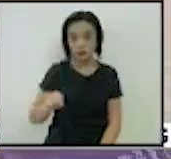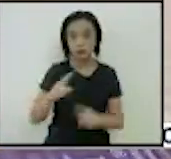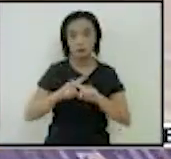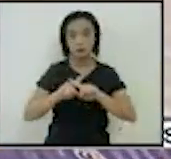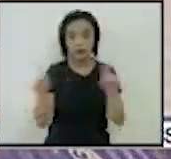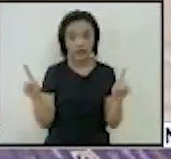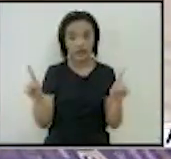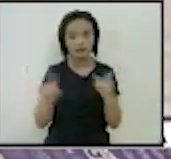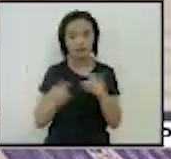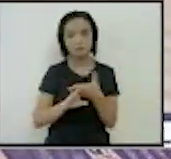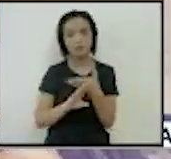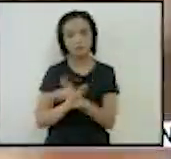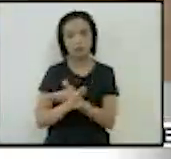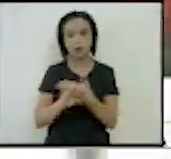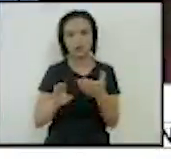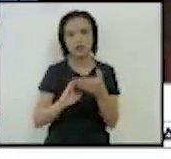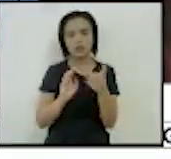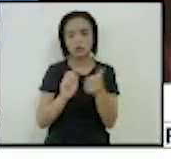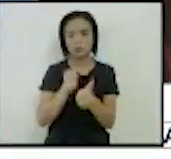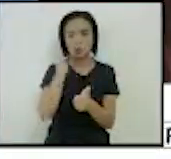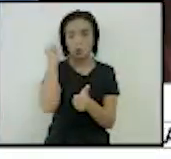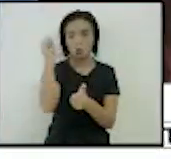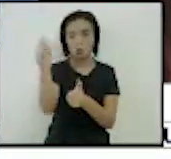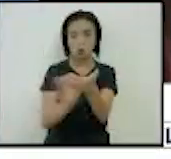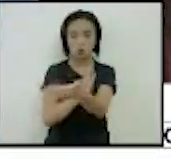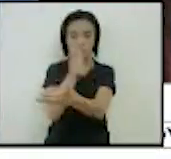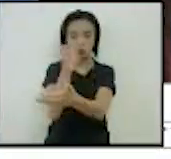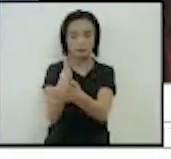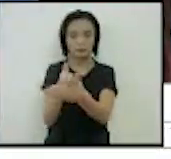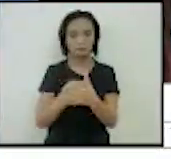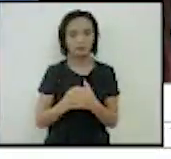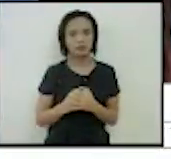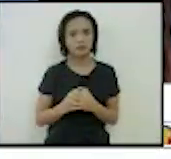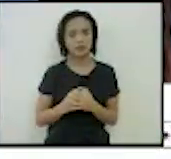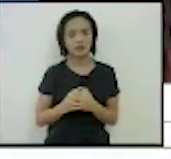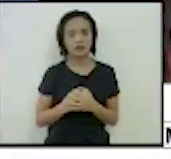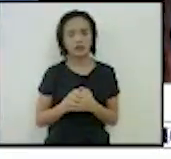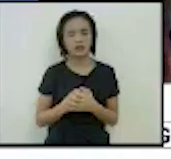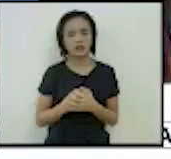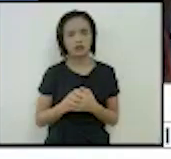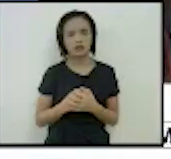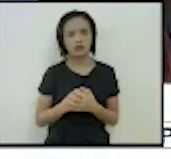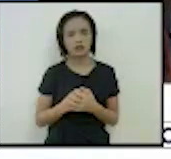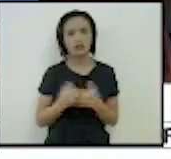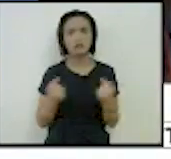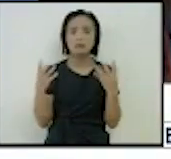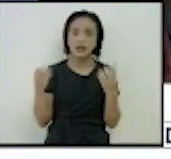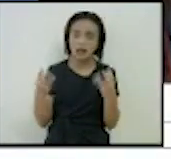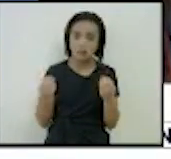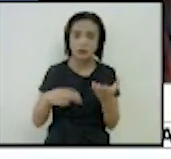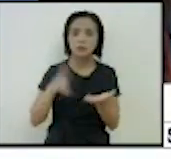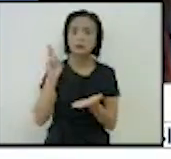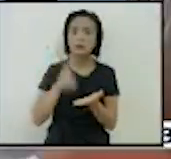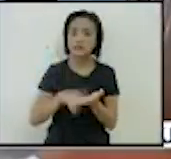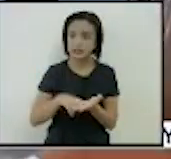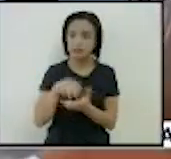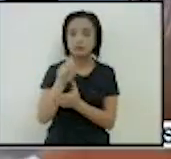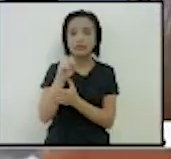at malalayong lugar sa bansa. Marami naman pong successful registration. So magkakaroon pa po